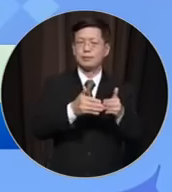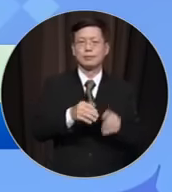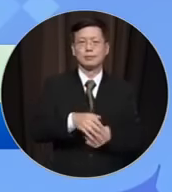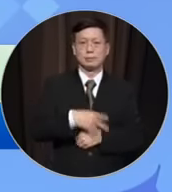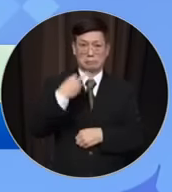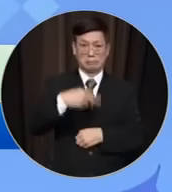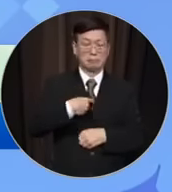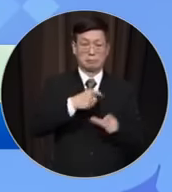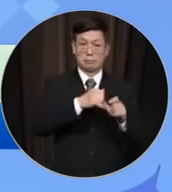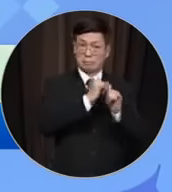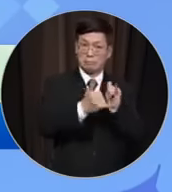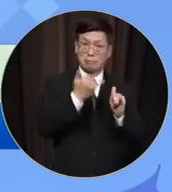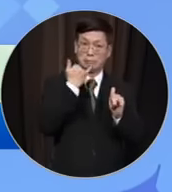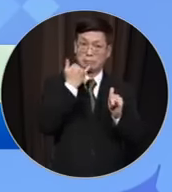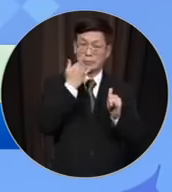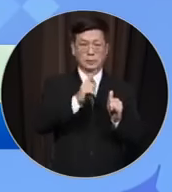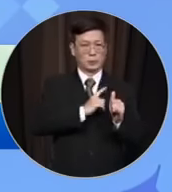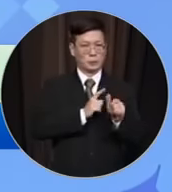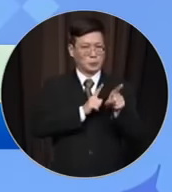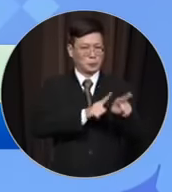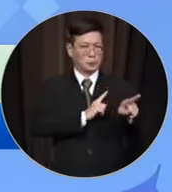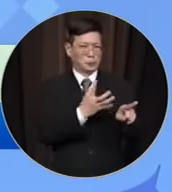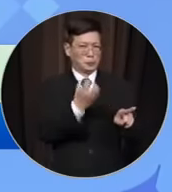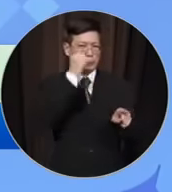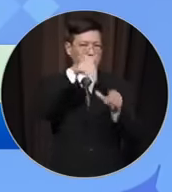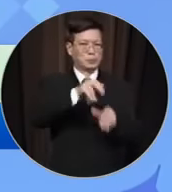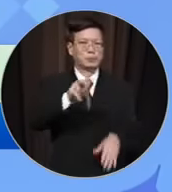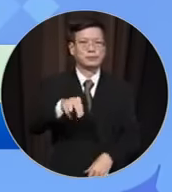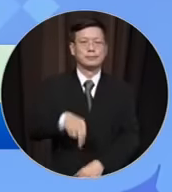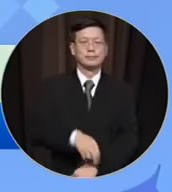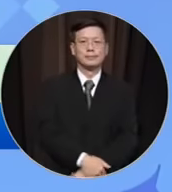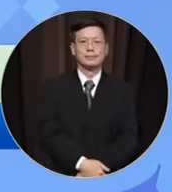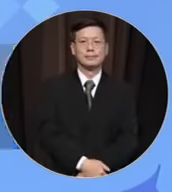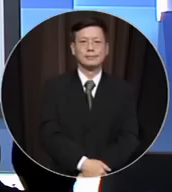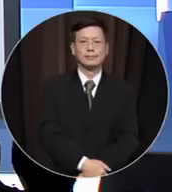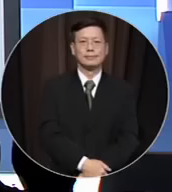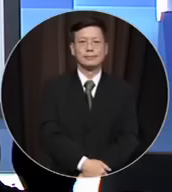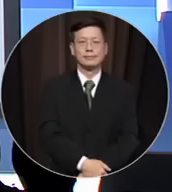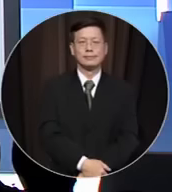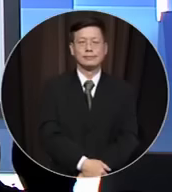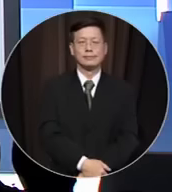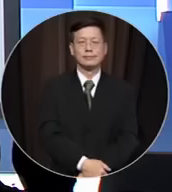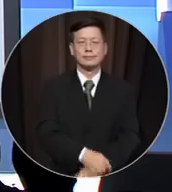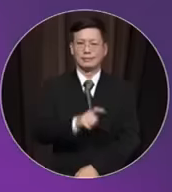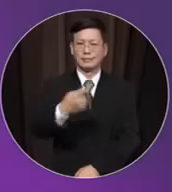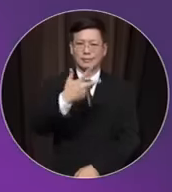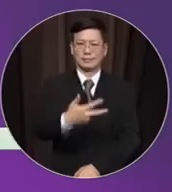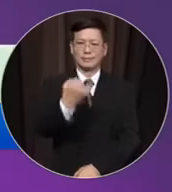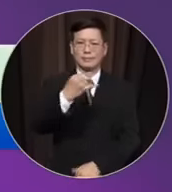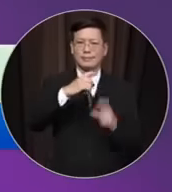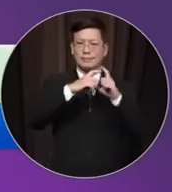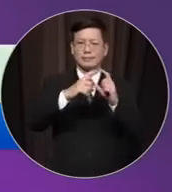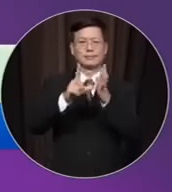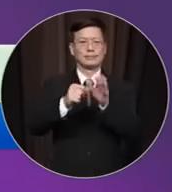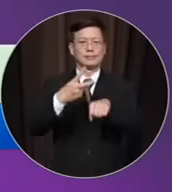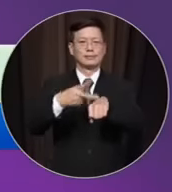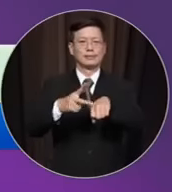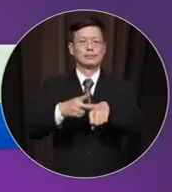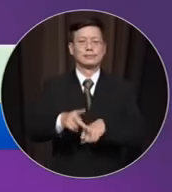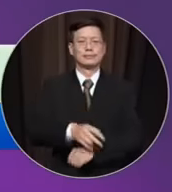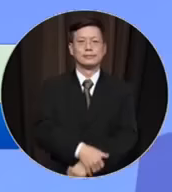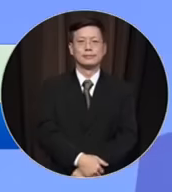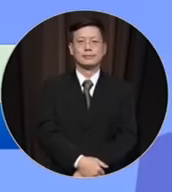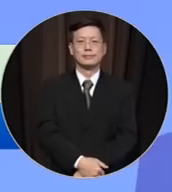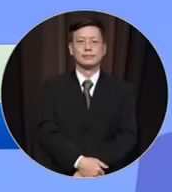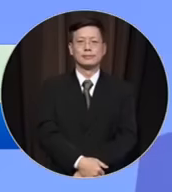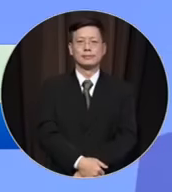要，让人民更能够来行使他的自决权。谢谢大家。 请徐新颖女士回答，时间两分